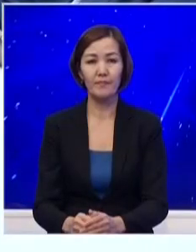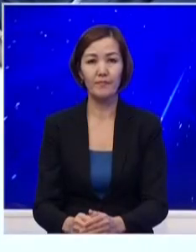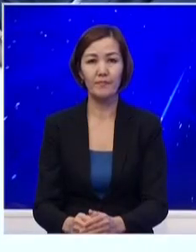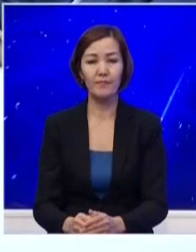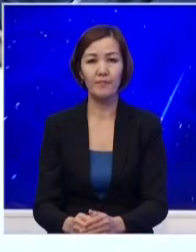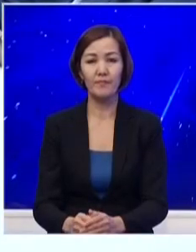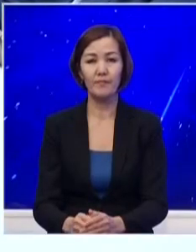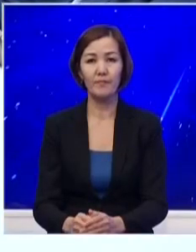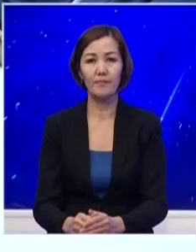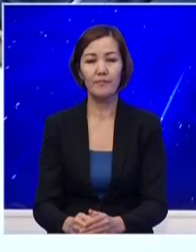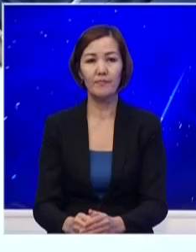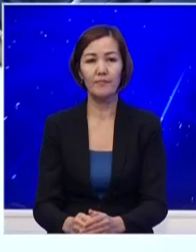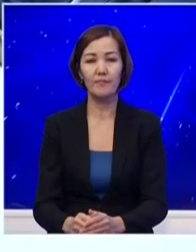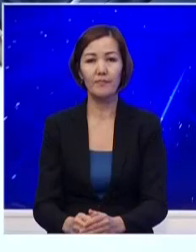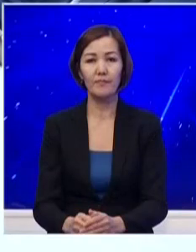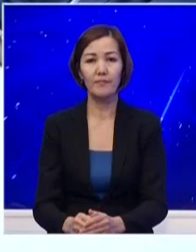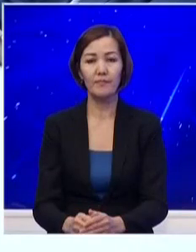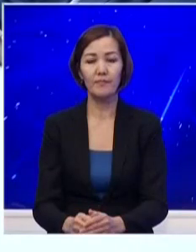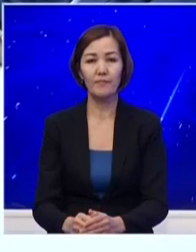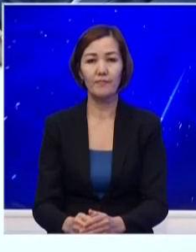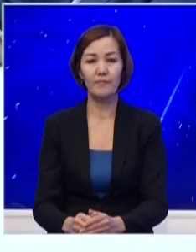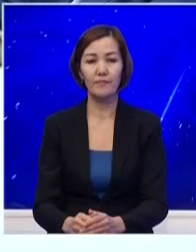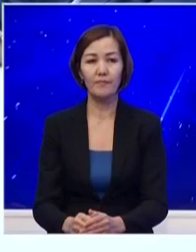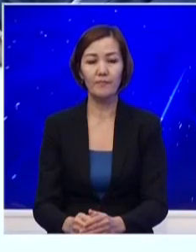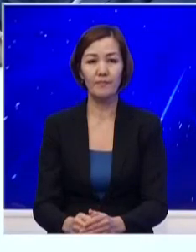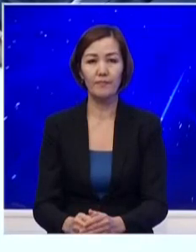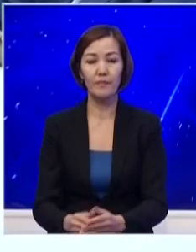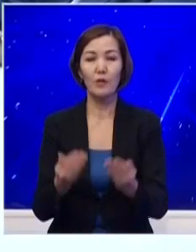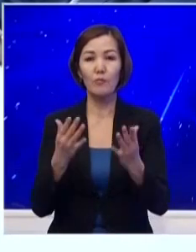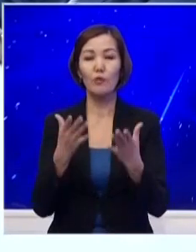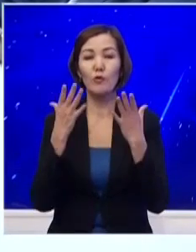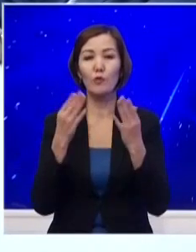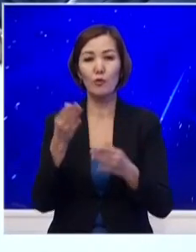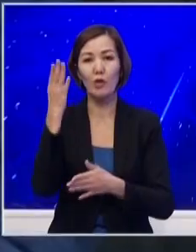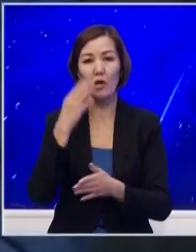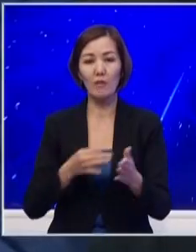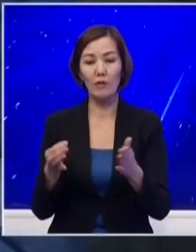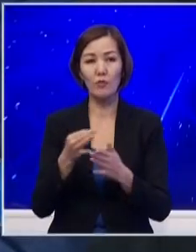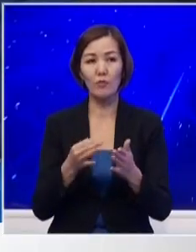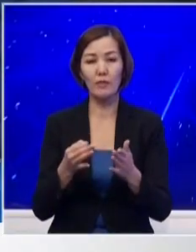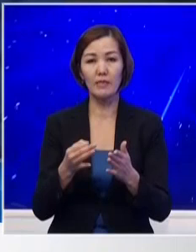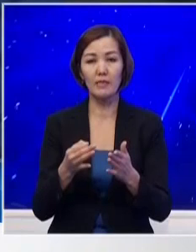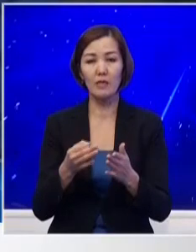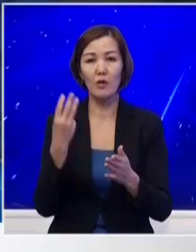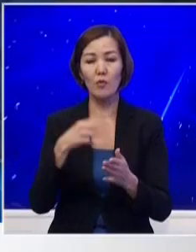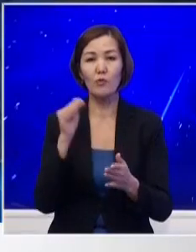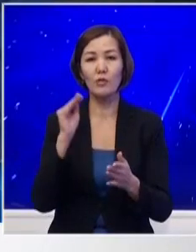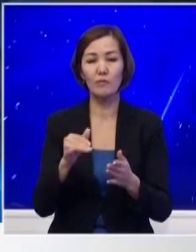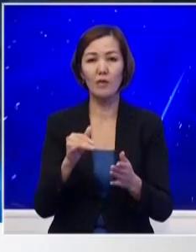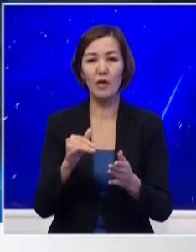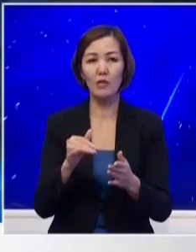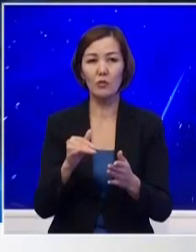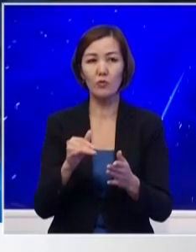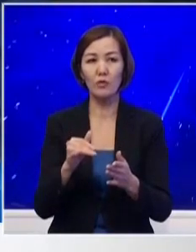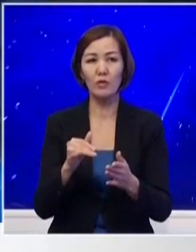Область является в большей степени сельскохозяйственной, хотя... Бүгінгі таңда Алматы облысында 30 мыңға жуық ауыл шаруашылығы